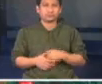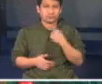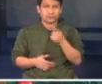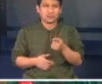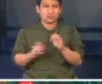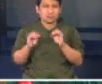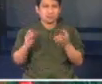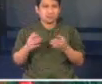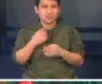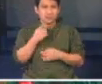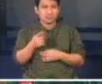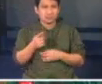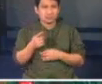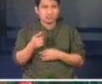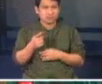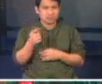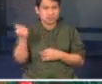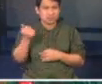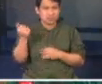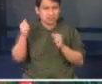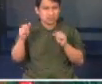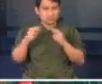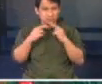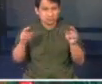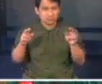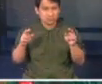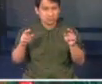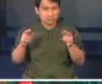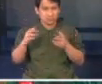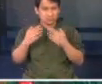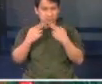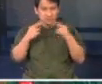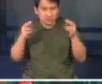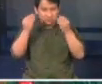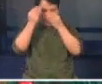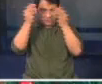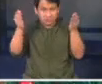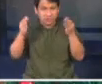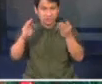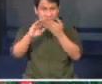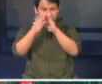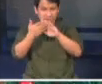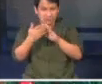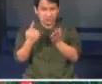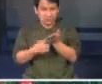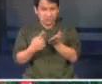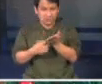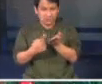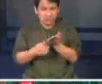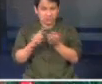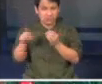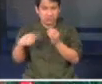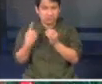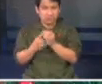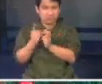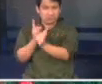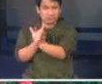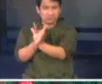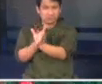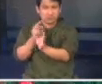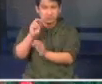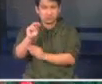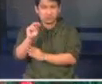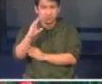Walang balak ang Pangulong Duterte na magdeklara ng ceasefire at ituloy pa ang peace talks sa Communist Party of the